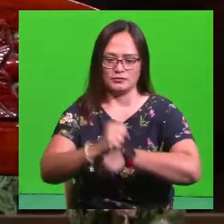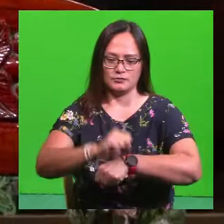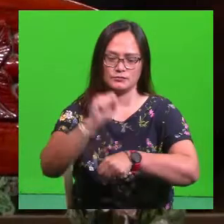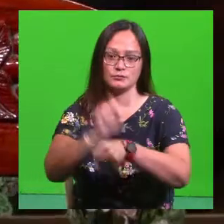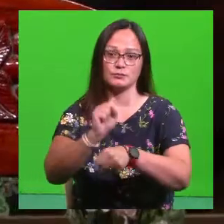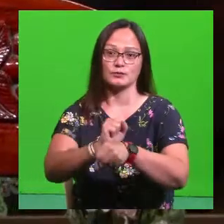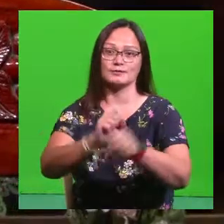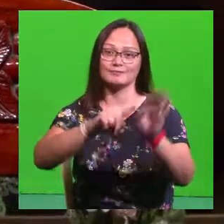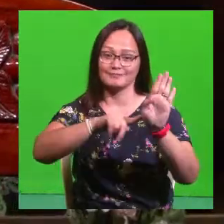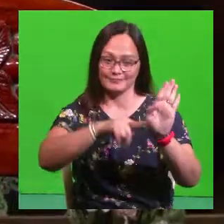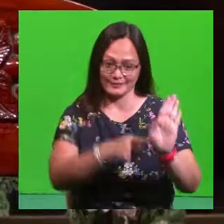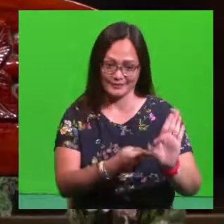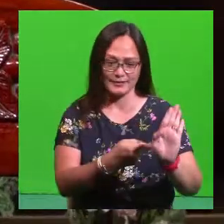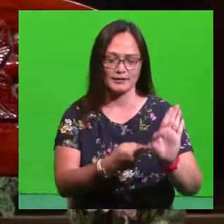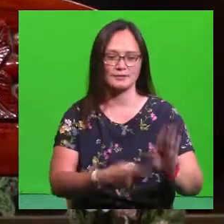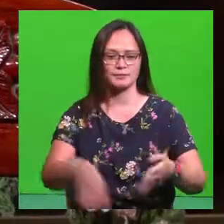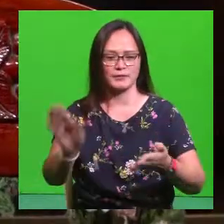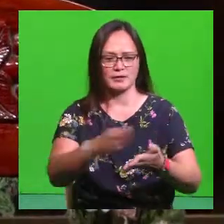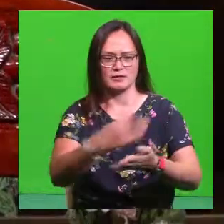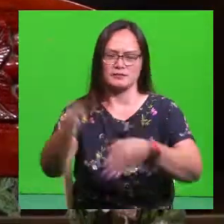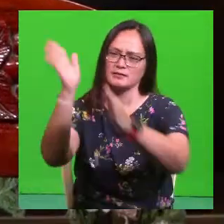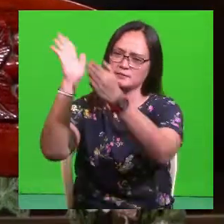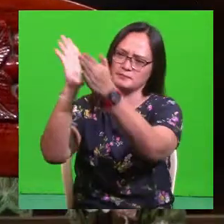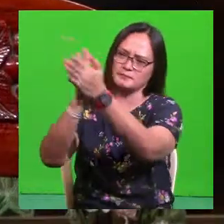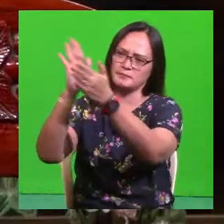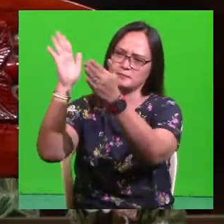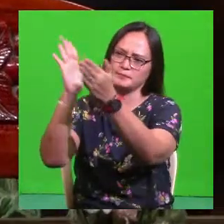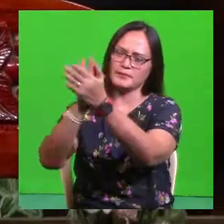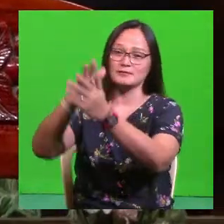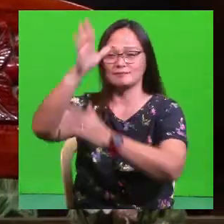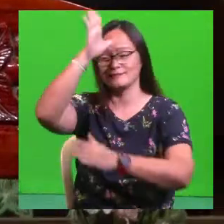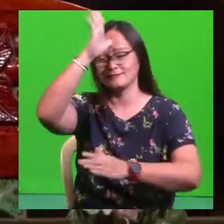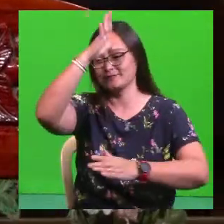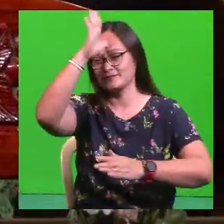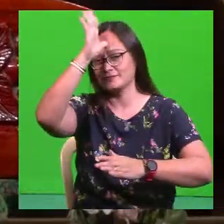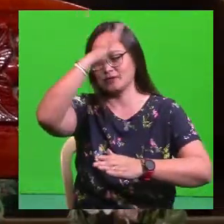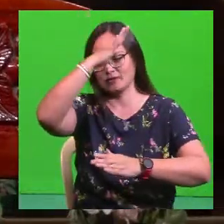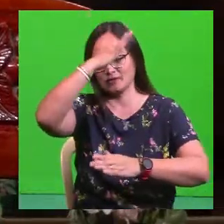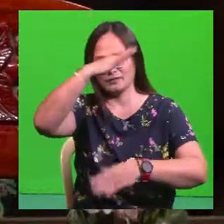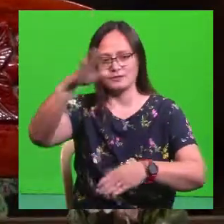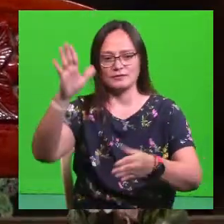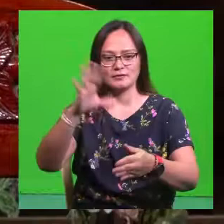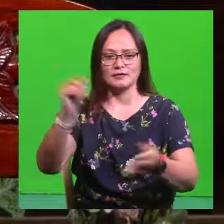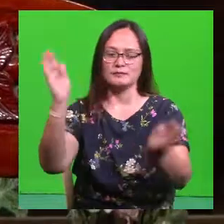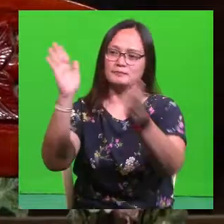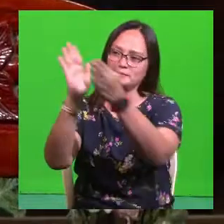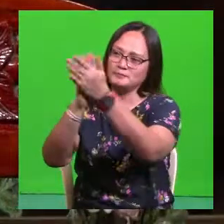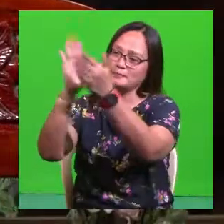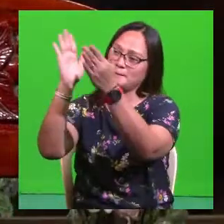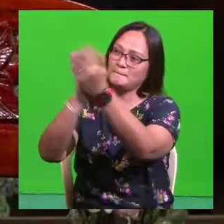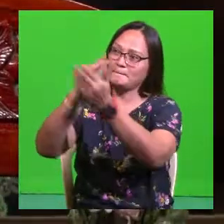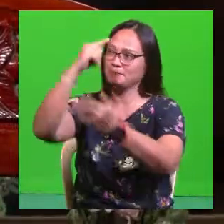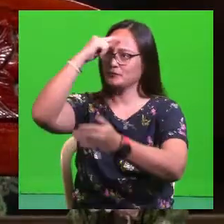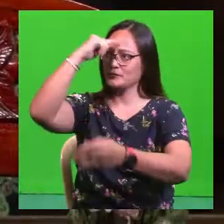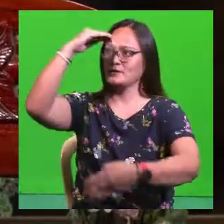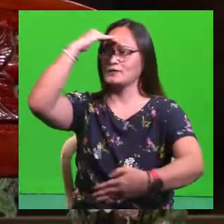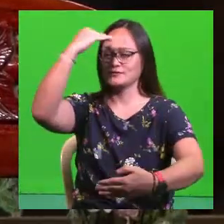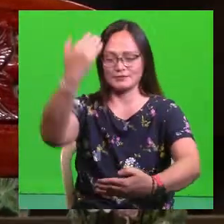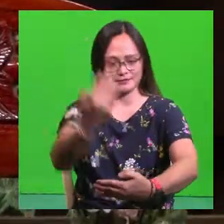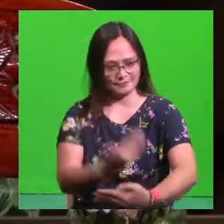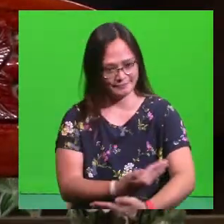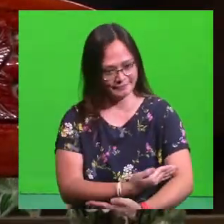work begun. Sing praise to the Father and praise to the